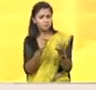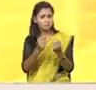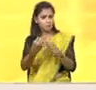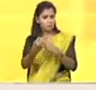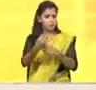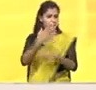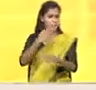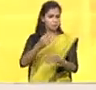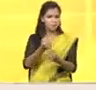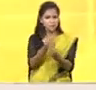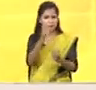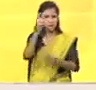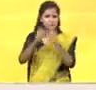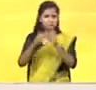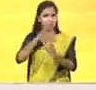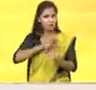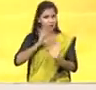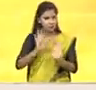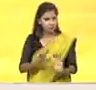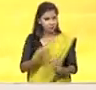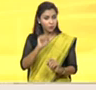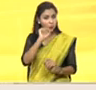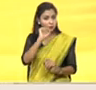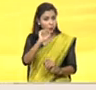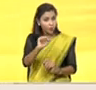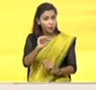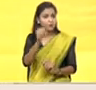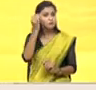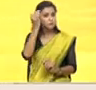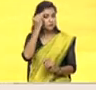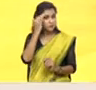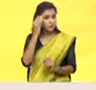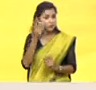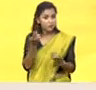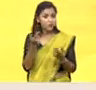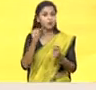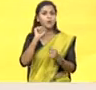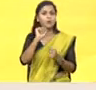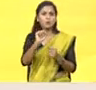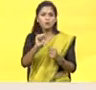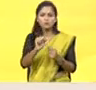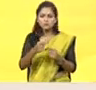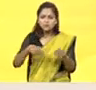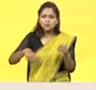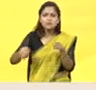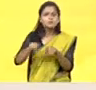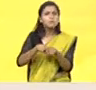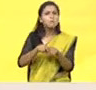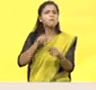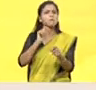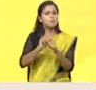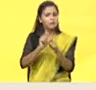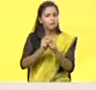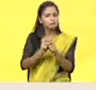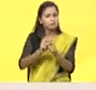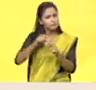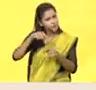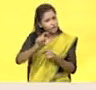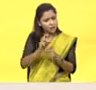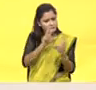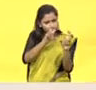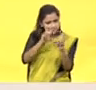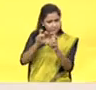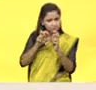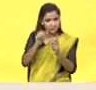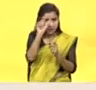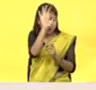लोगों का लाभ होता है, और जो आपके वर्णन से, और क्योंकि आप उस फील्ड में हैं तो आपको ध्यान में जरूर आता है और आपने ऑब्जर्व भी किया है कि